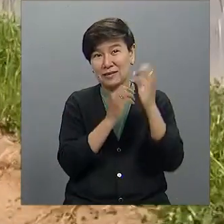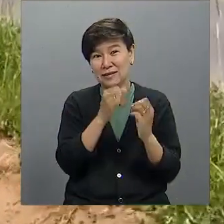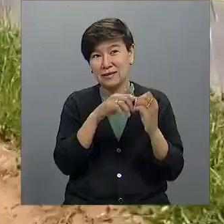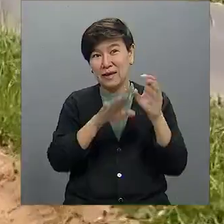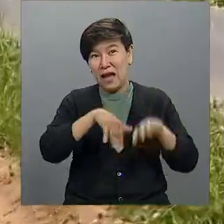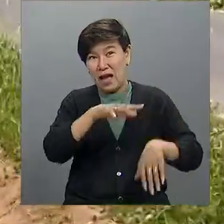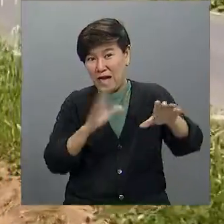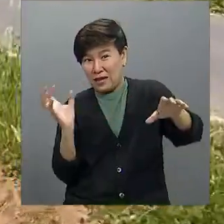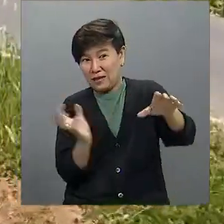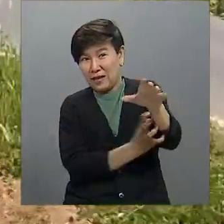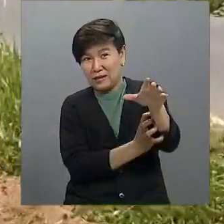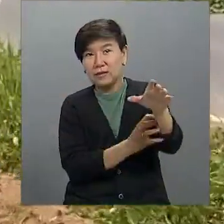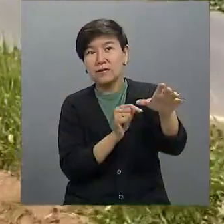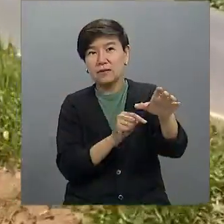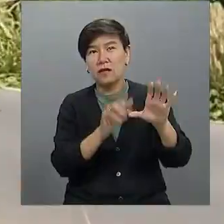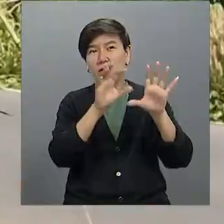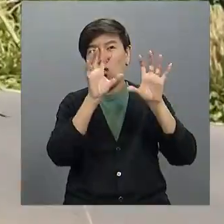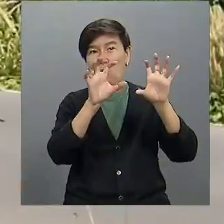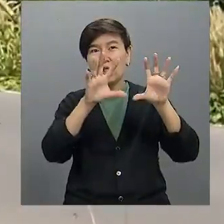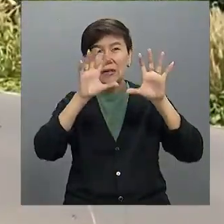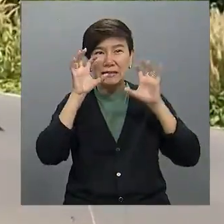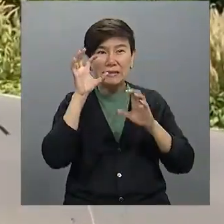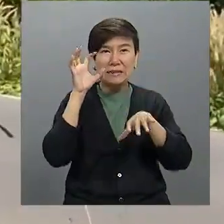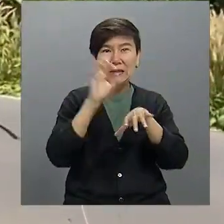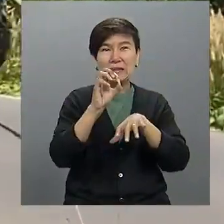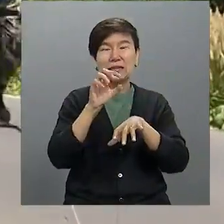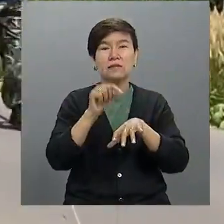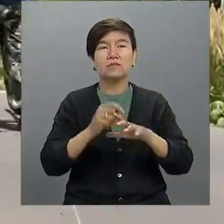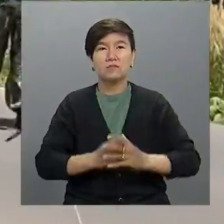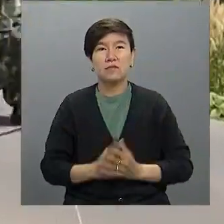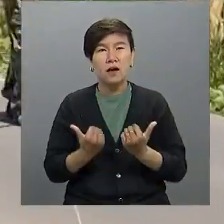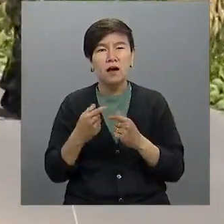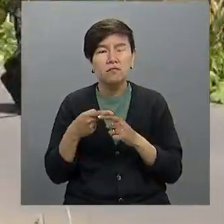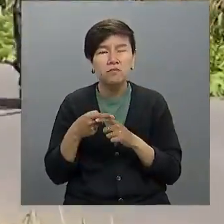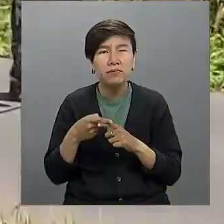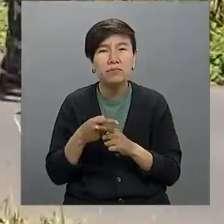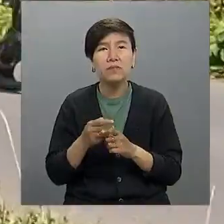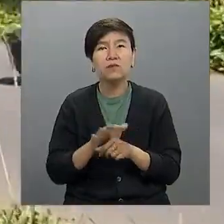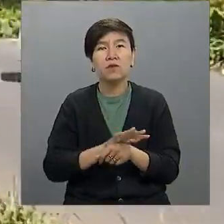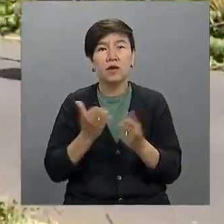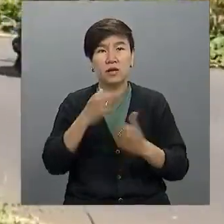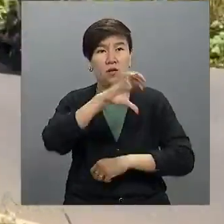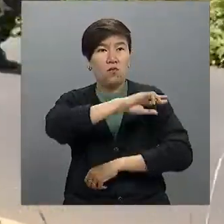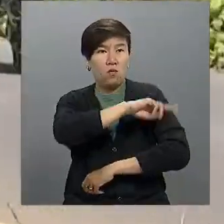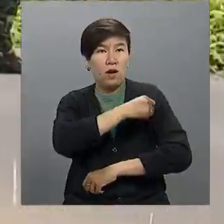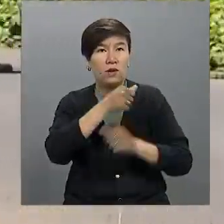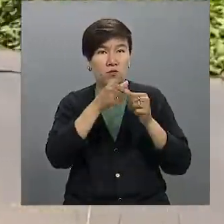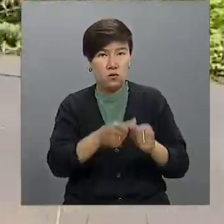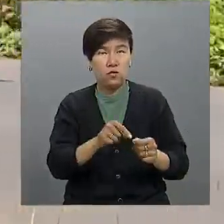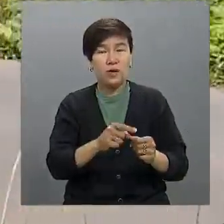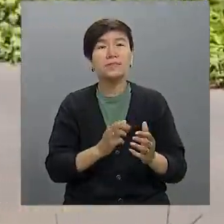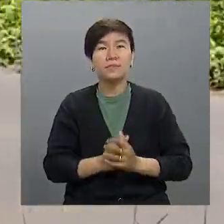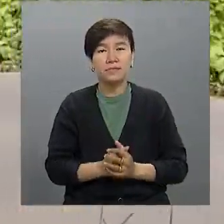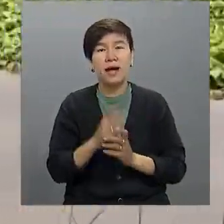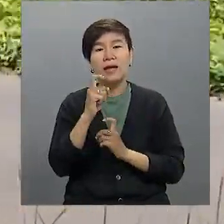แล้วก็ที่ก้นด้วยนะคะก็เรียกว่าบาดเจ็บแต่ว่าตอนนี้อยู่ที่โรงพยาบาลนครนายกอาการก็ปลอดภัยดีแล้วน